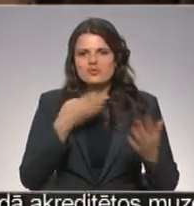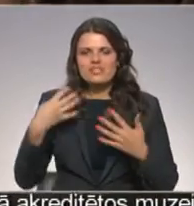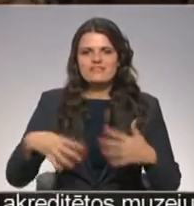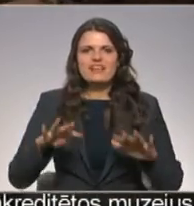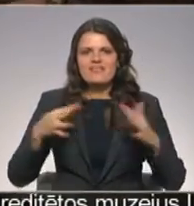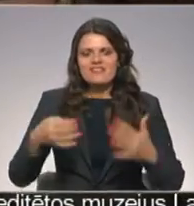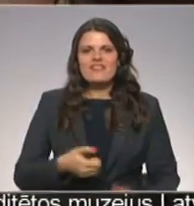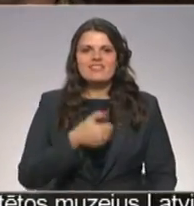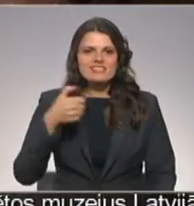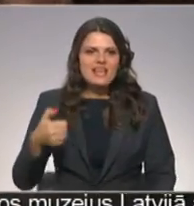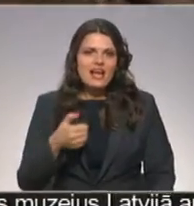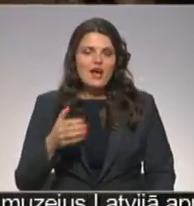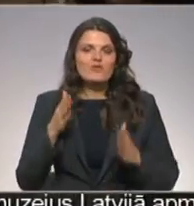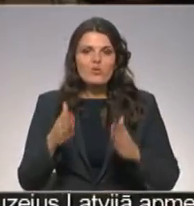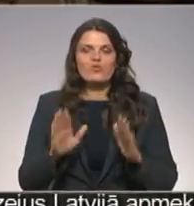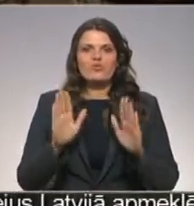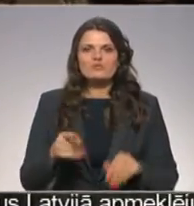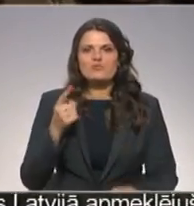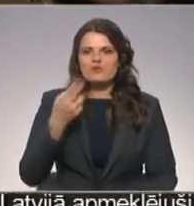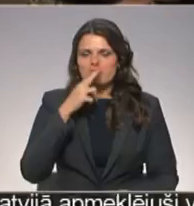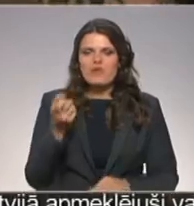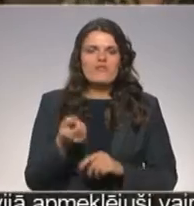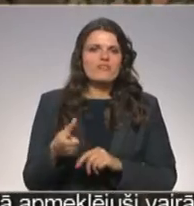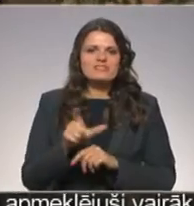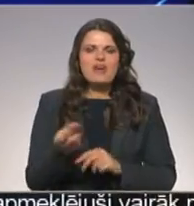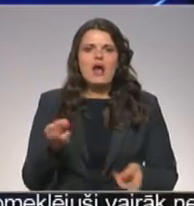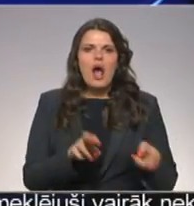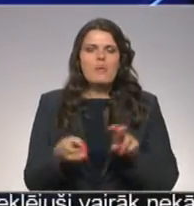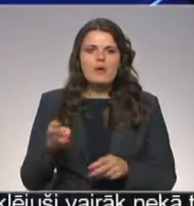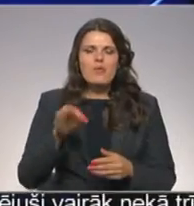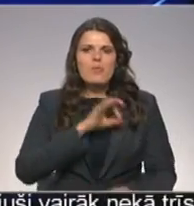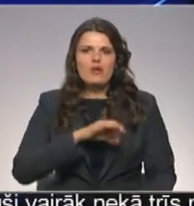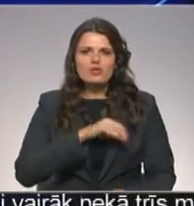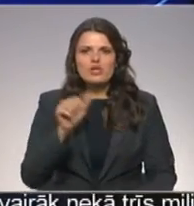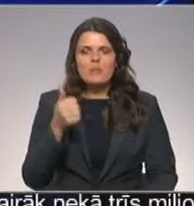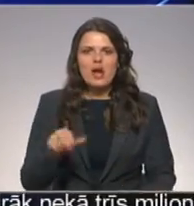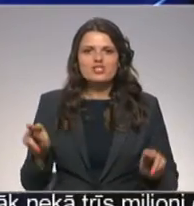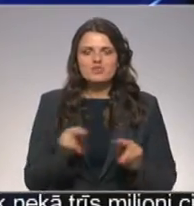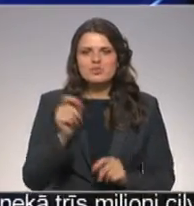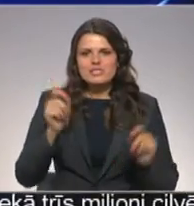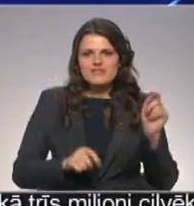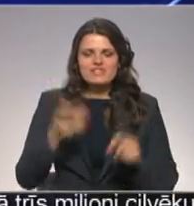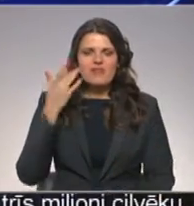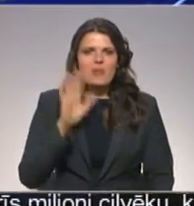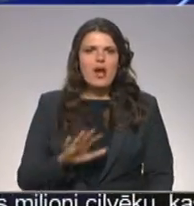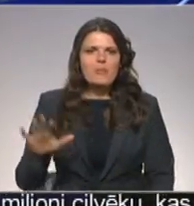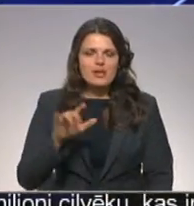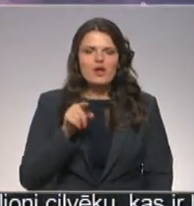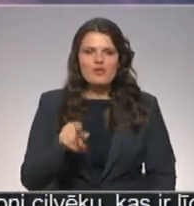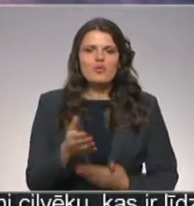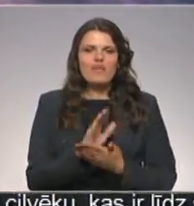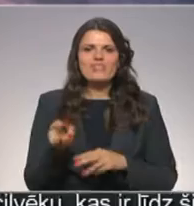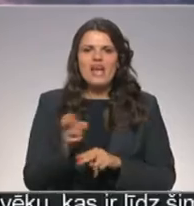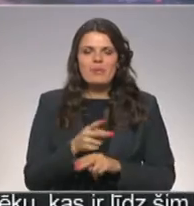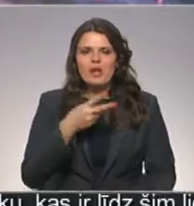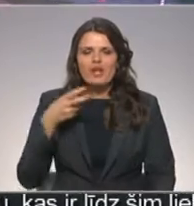kopš 1999. Gada un ir kļuvis par vienu no apmeklētākajiem un pelnošākajiem mākslas un mūzikas festivāliem ASV.